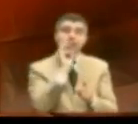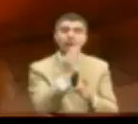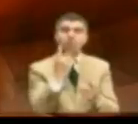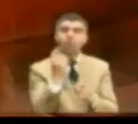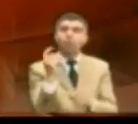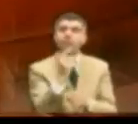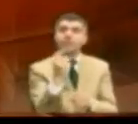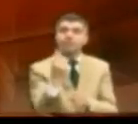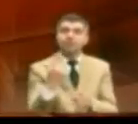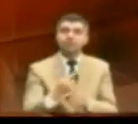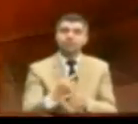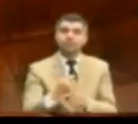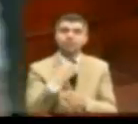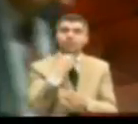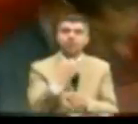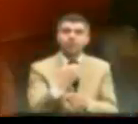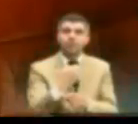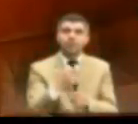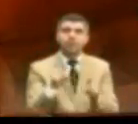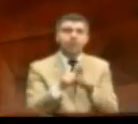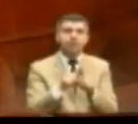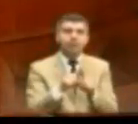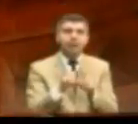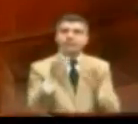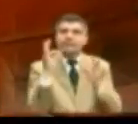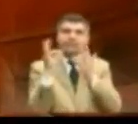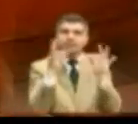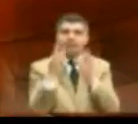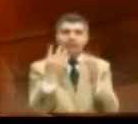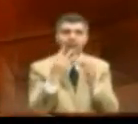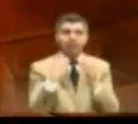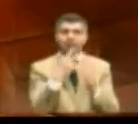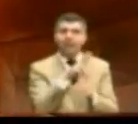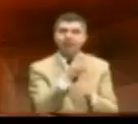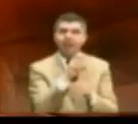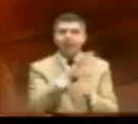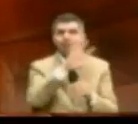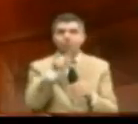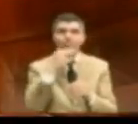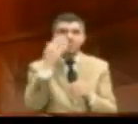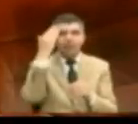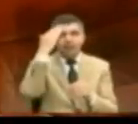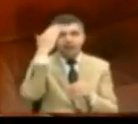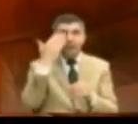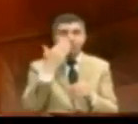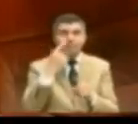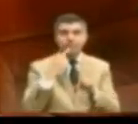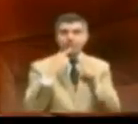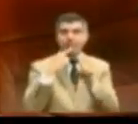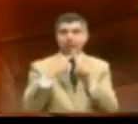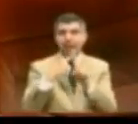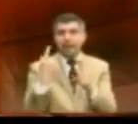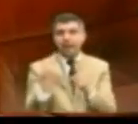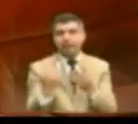المحل فيه واحد الكوروندر، فيه واحد يعني ديال الرياح المذهبية خطير جدا